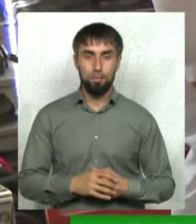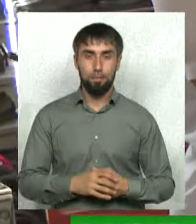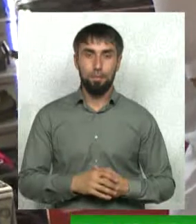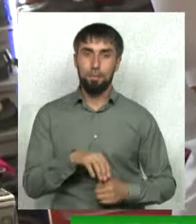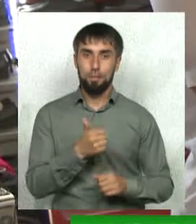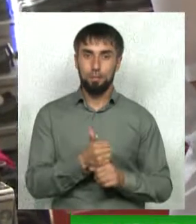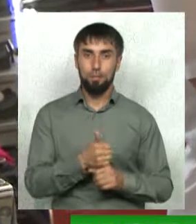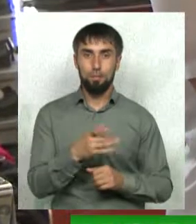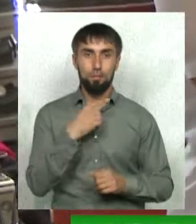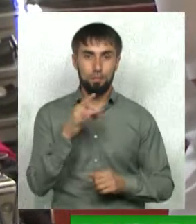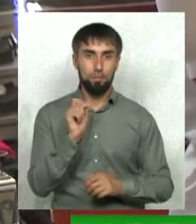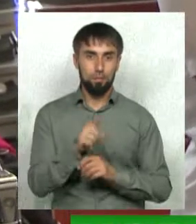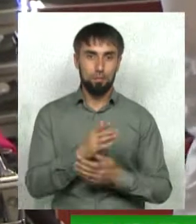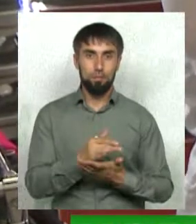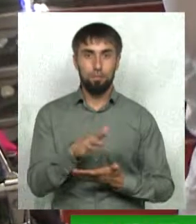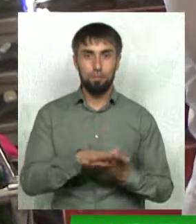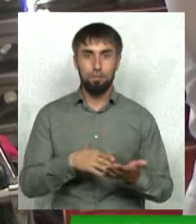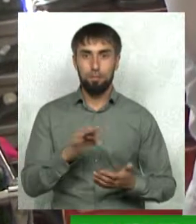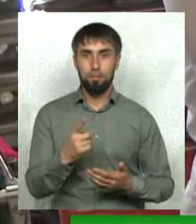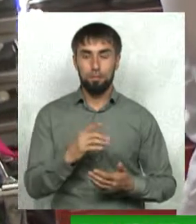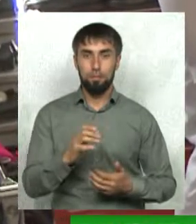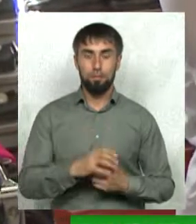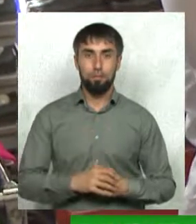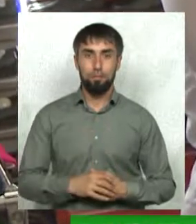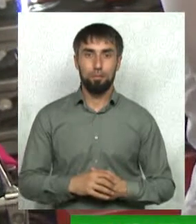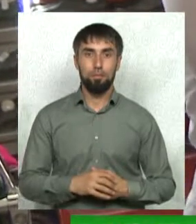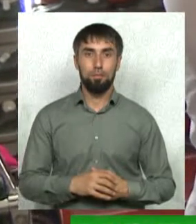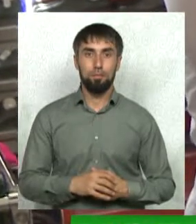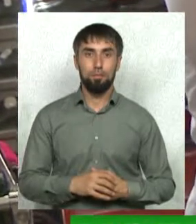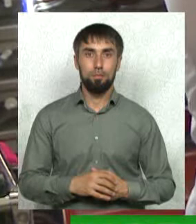главы республики. Они продлены у нас до 1 сентября.